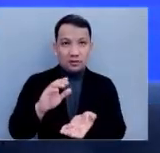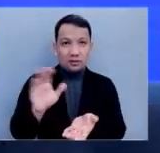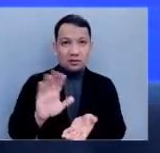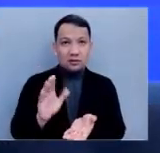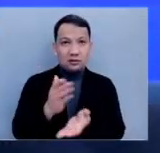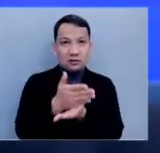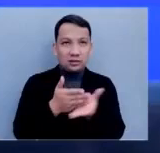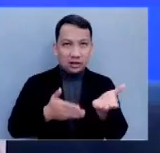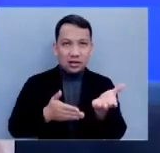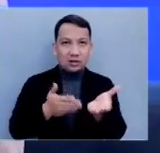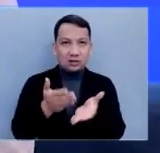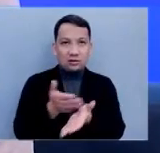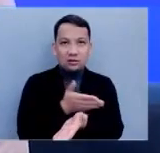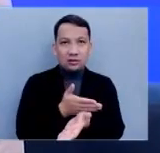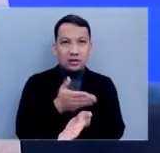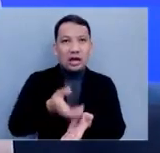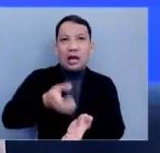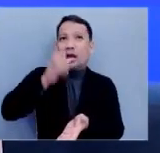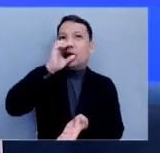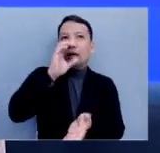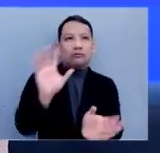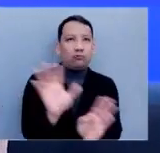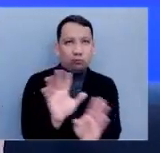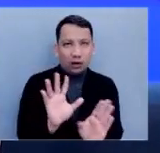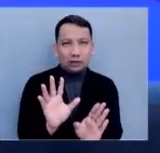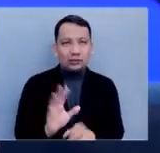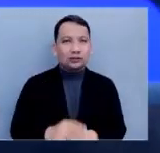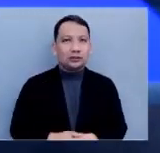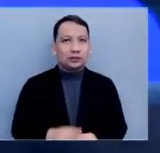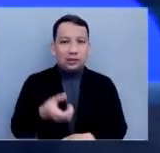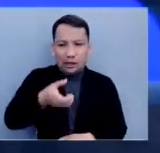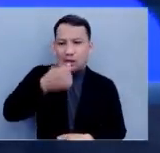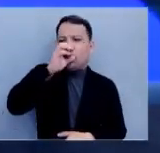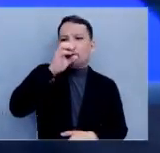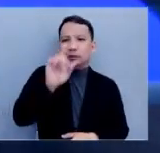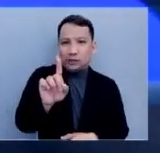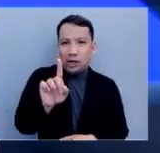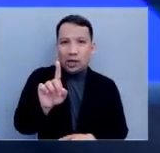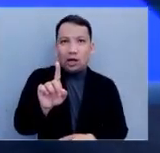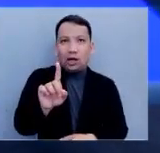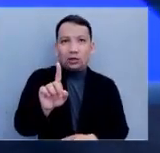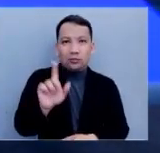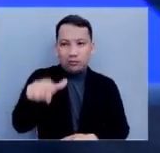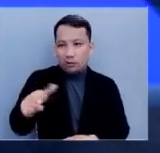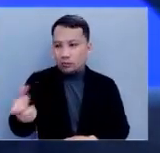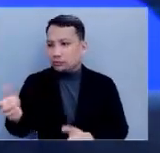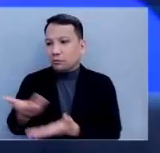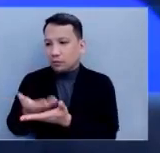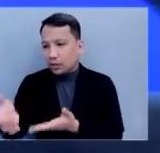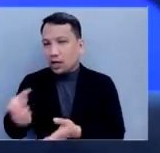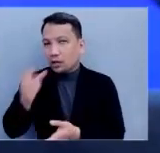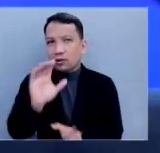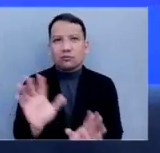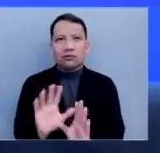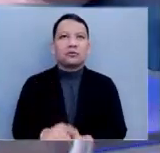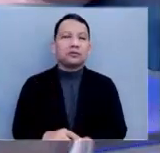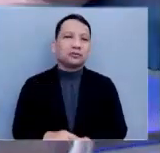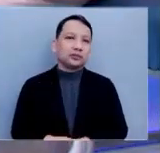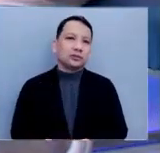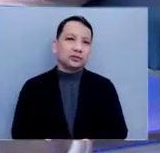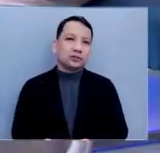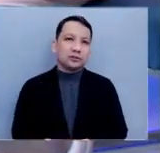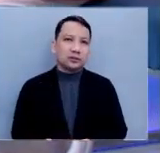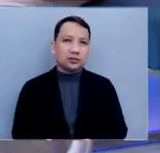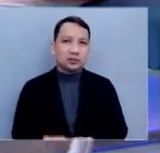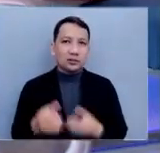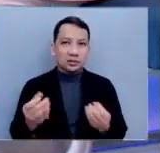nyo. Yes. So, wag yung isang lango na, wag yung isa ka na bigla-bigla, tapos mamaya meron pa ulit, bigla-bigla ulit. Tsaka Doc, siguro dapat uminom pa rin ng maraming